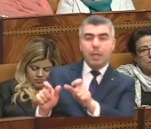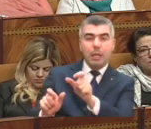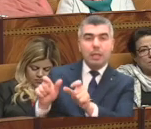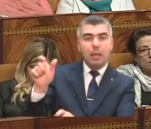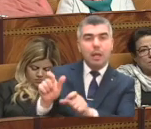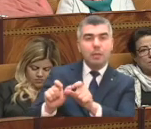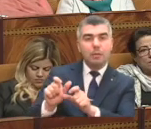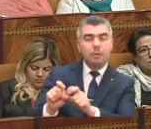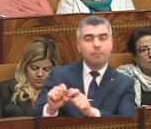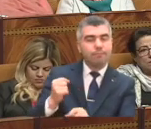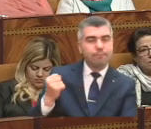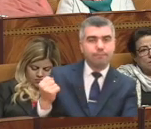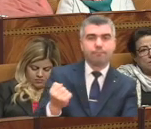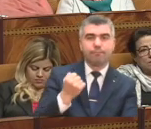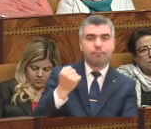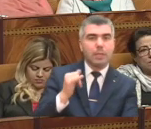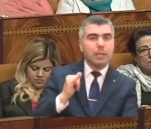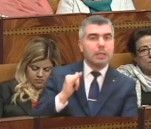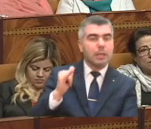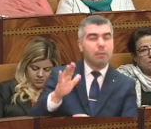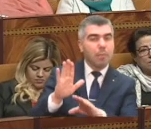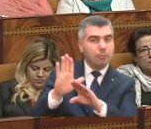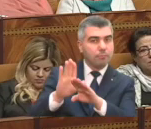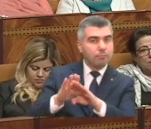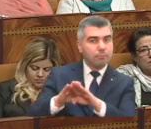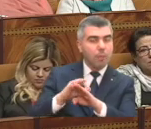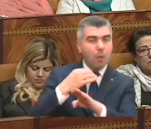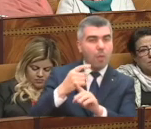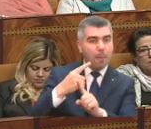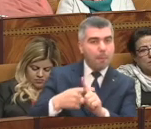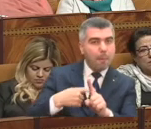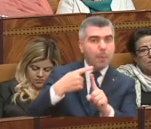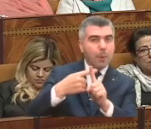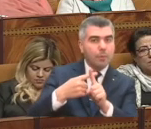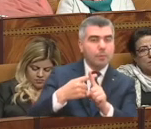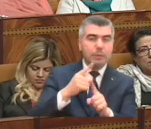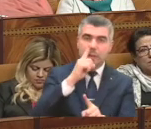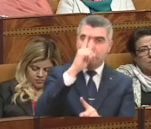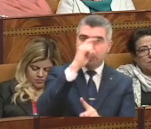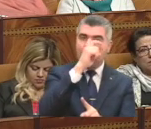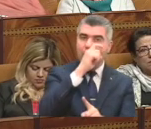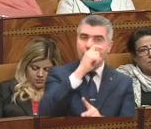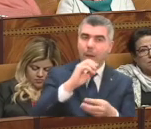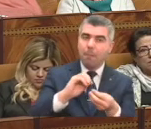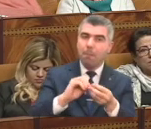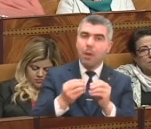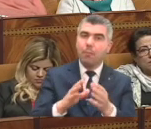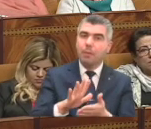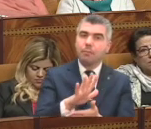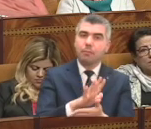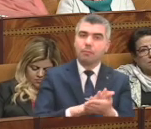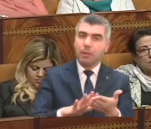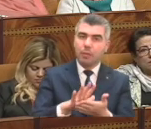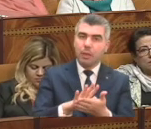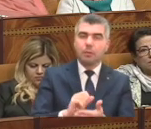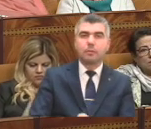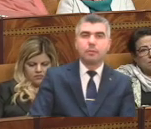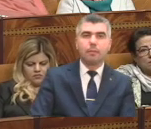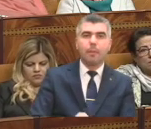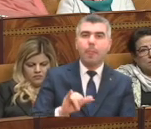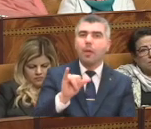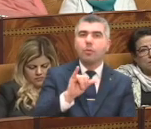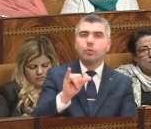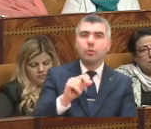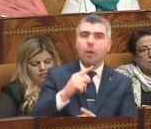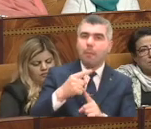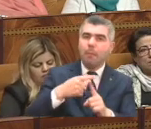كيعانيوا بزاف. وكنبهكم لكل مره بان هذا الشيء راه كيهدد السلم الاجتماعي. السيده الوزيره، شنو غادي ديروا في هذا الغلاء